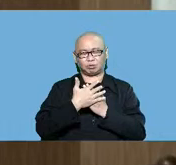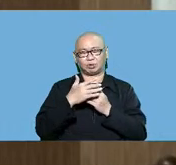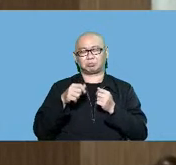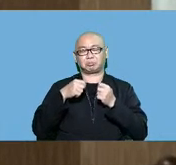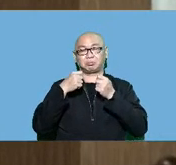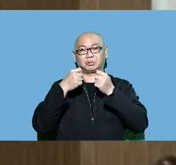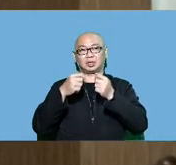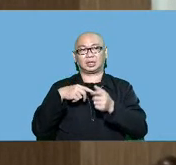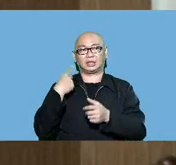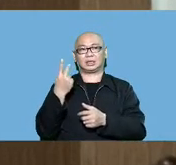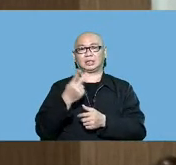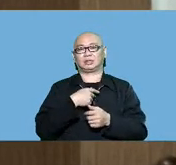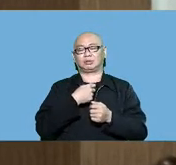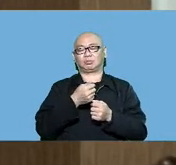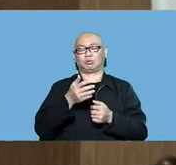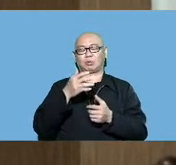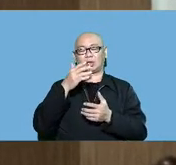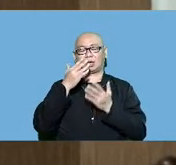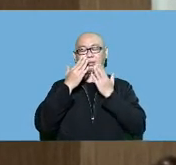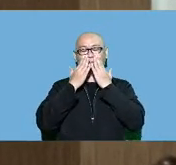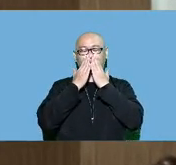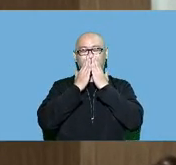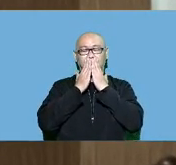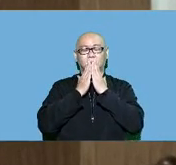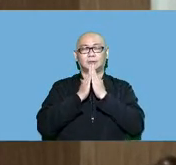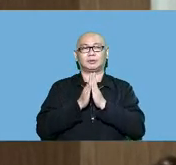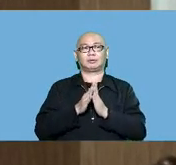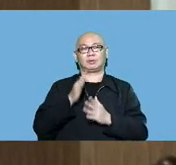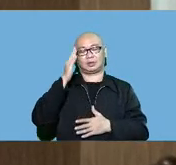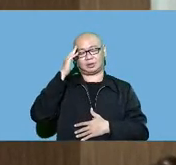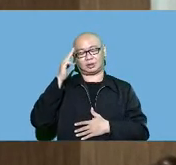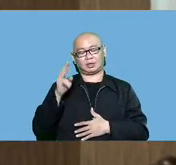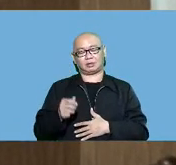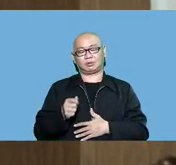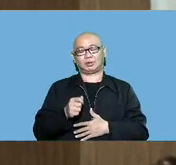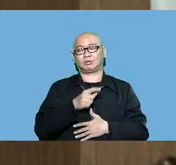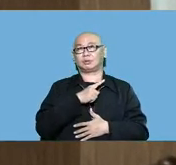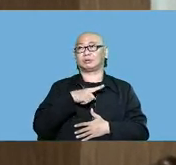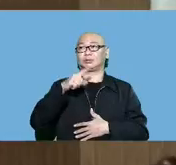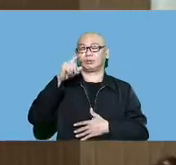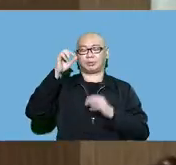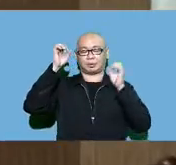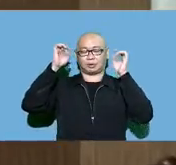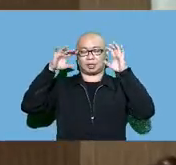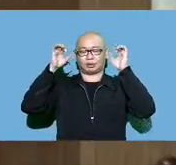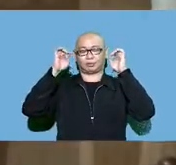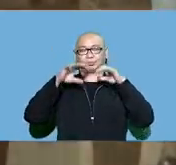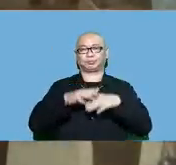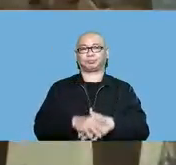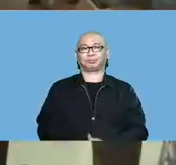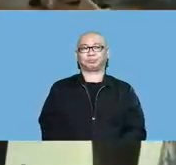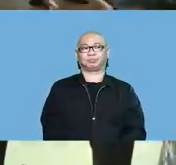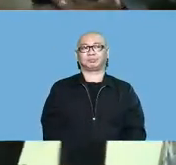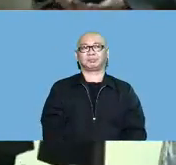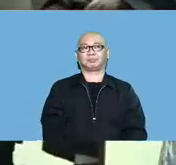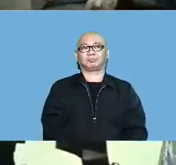kepada kita semuanya. Amin ya rabbal alamin. Wassalamualaikum warahmatullahi wabarakatuh.